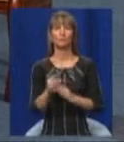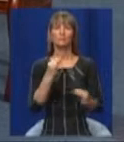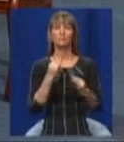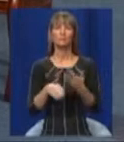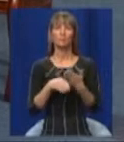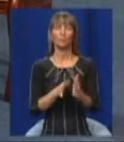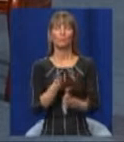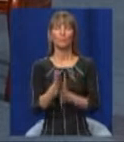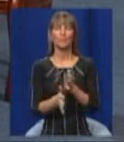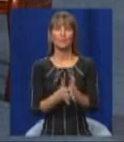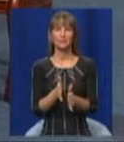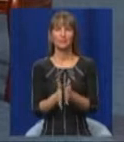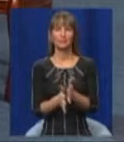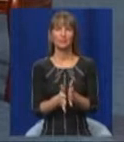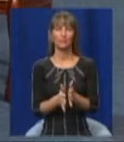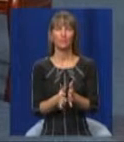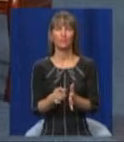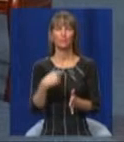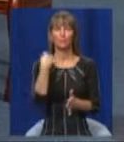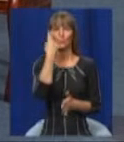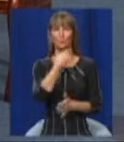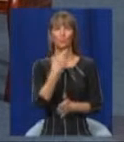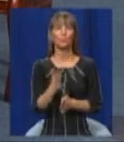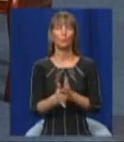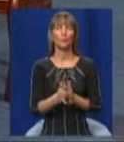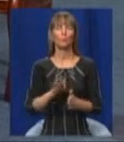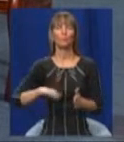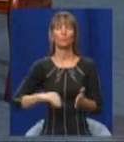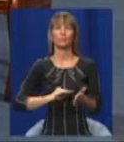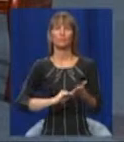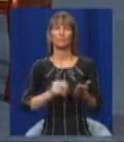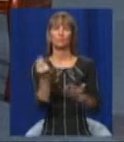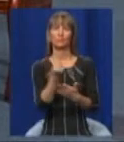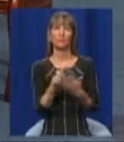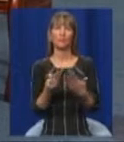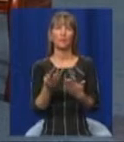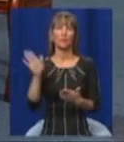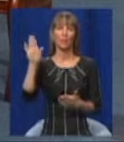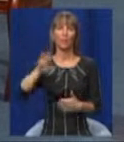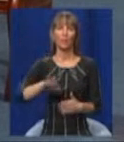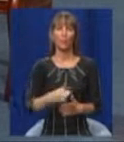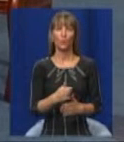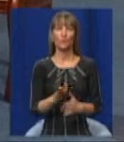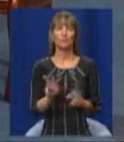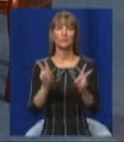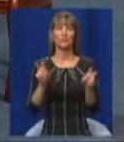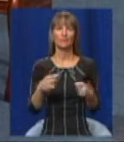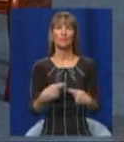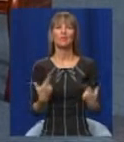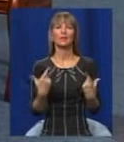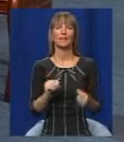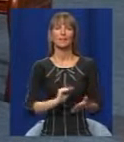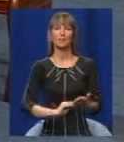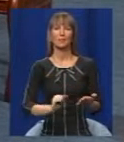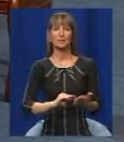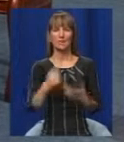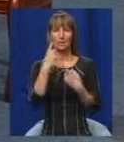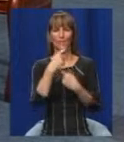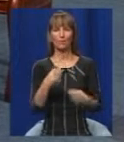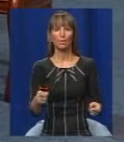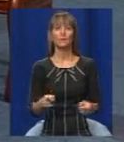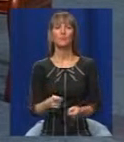та міміки. Потім вони почали на скальний живопис, на скальні малюнки, символи, де, власне, і писали якусь певну інформацію.